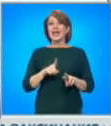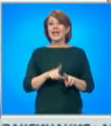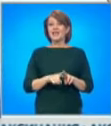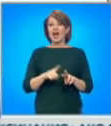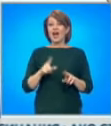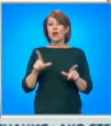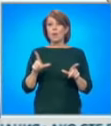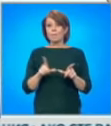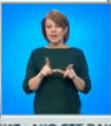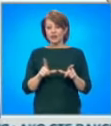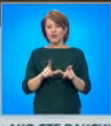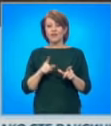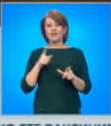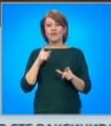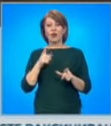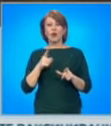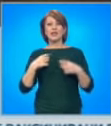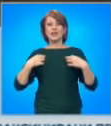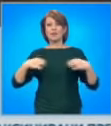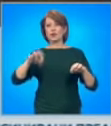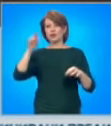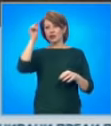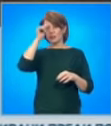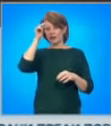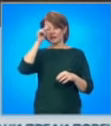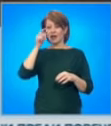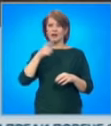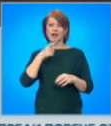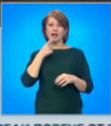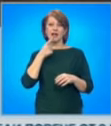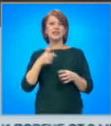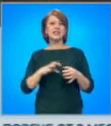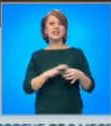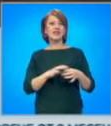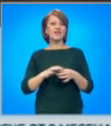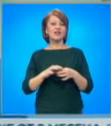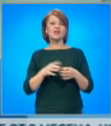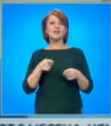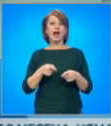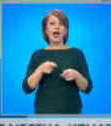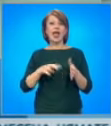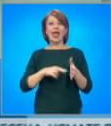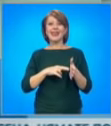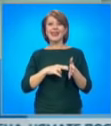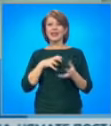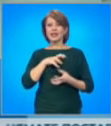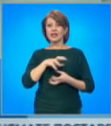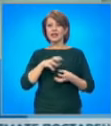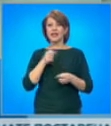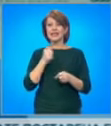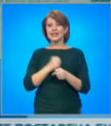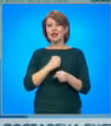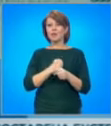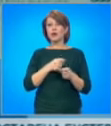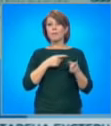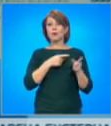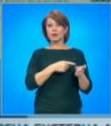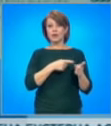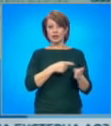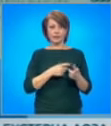от Демократична България, пък обвърза енергийната криза с работата на прокуратурата. Пакет от близо 1,5 милиарда